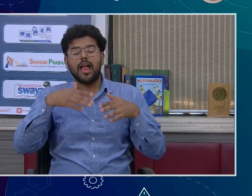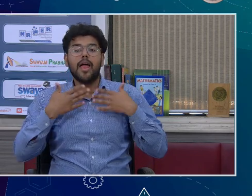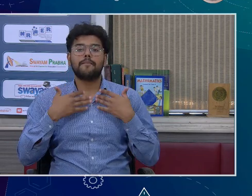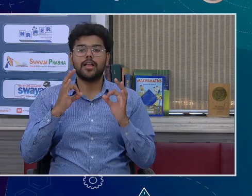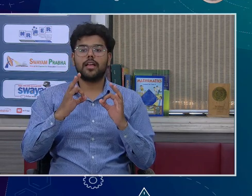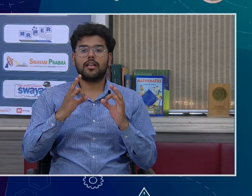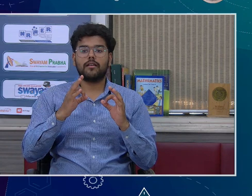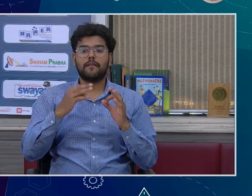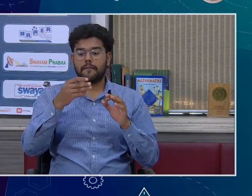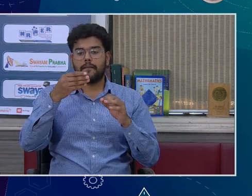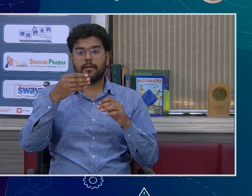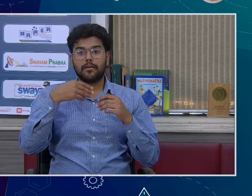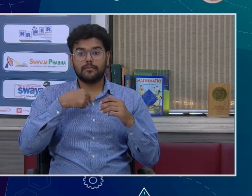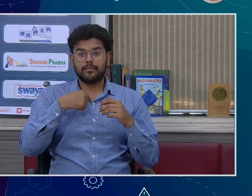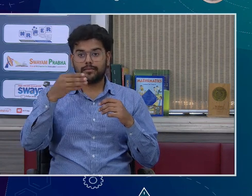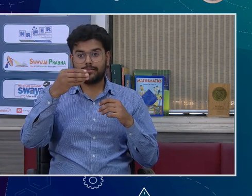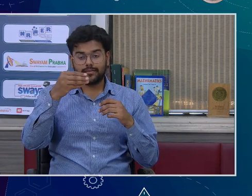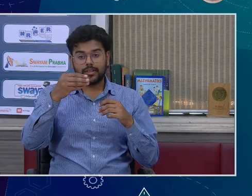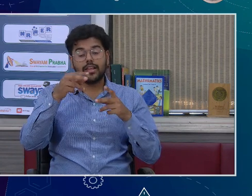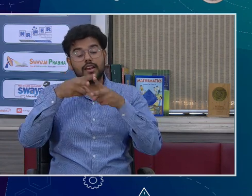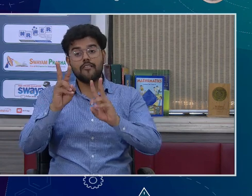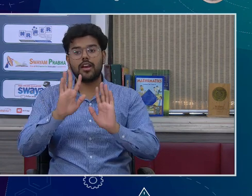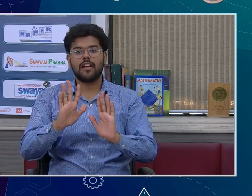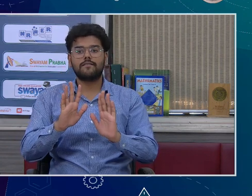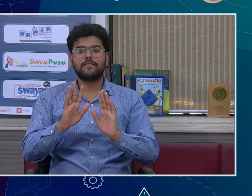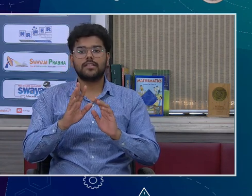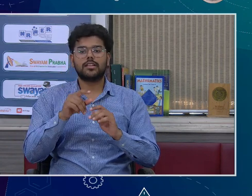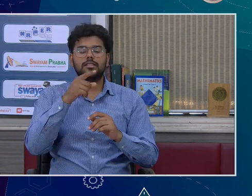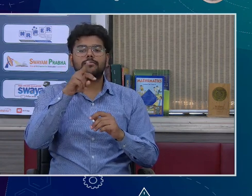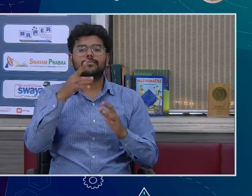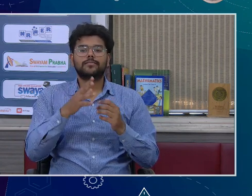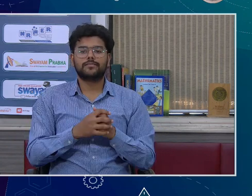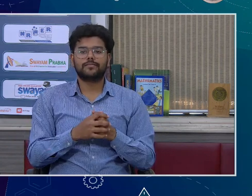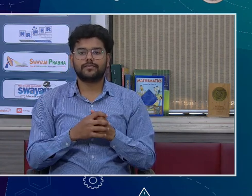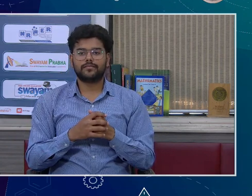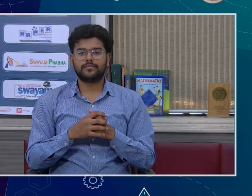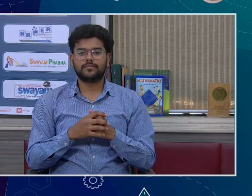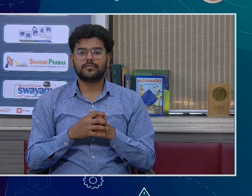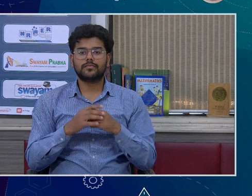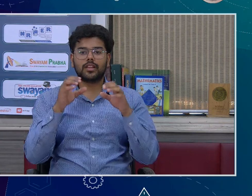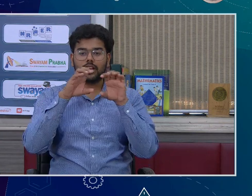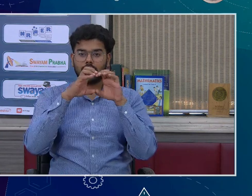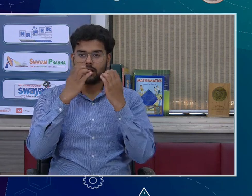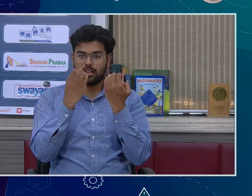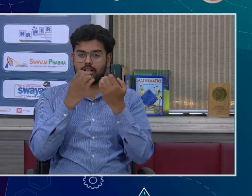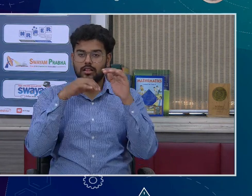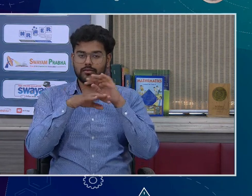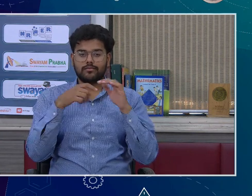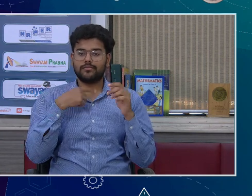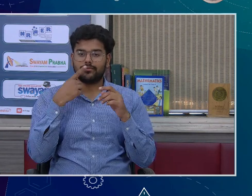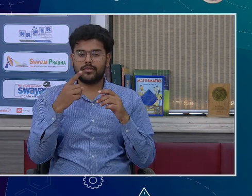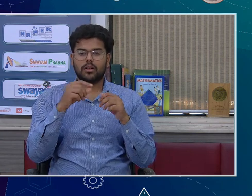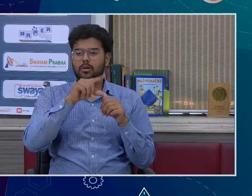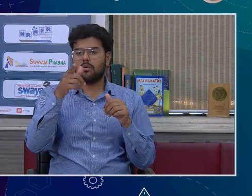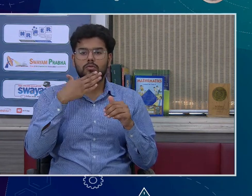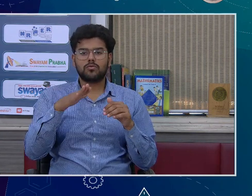Which means कि आपके पास now in the classroom situation, no child as I said is same. So